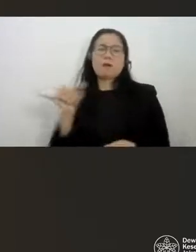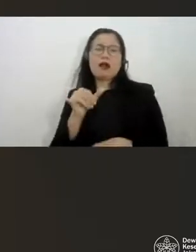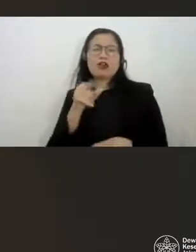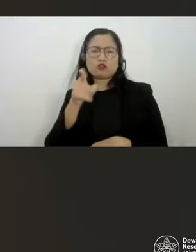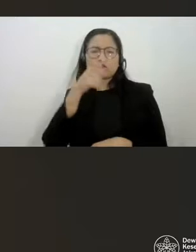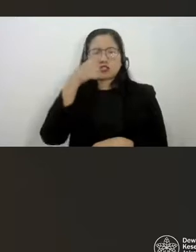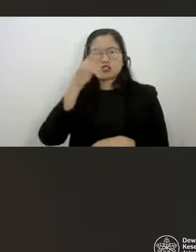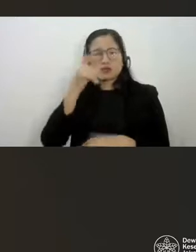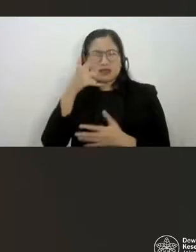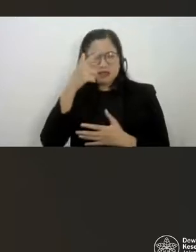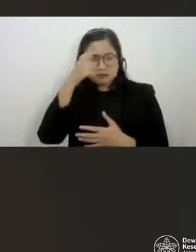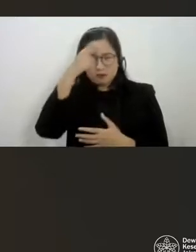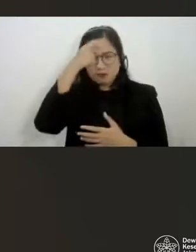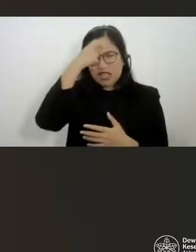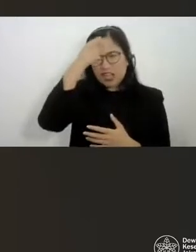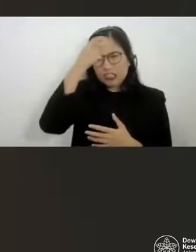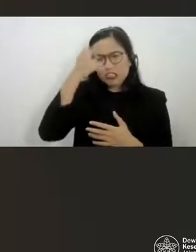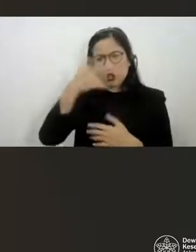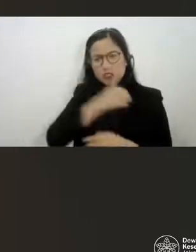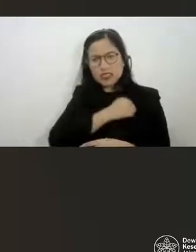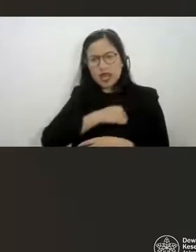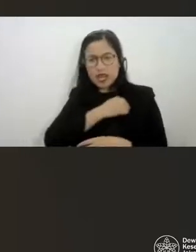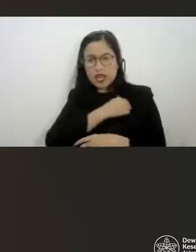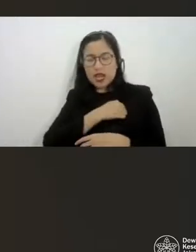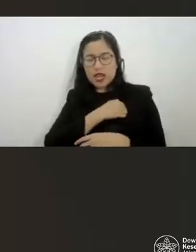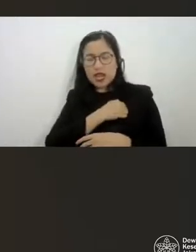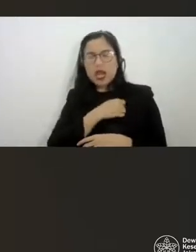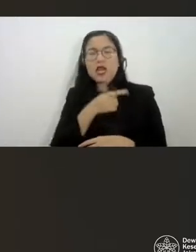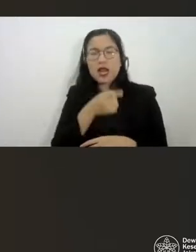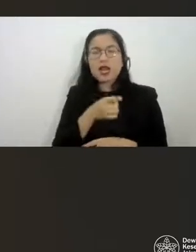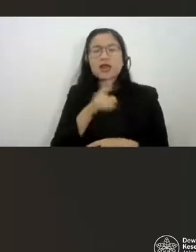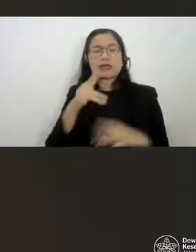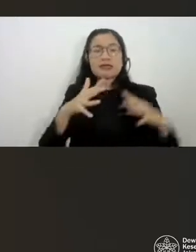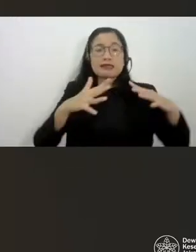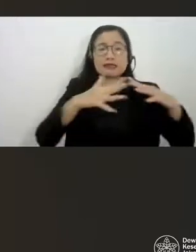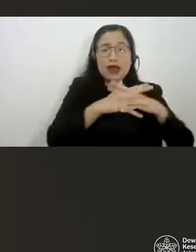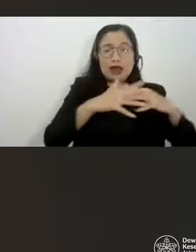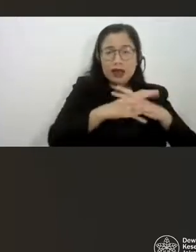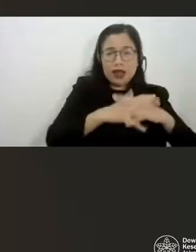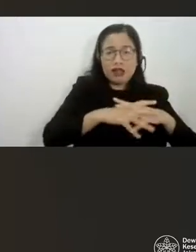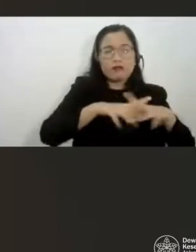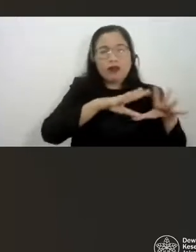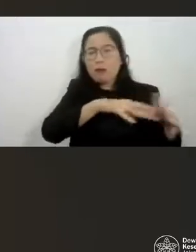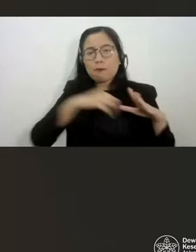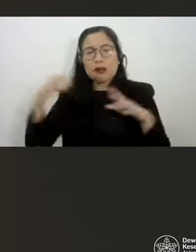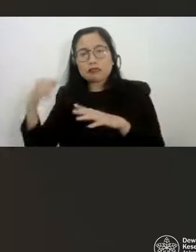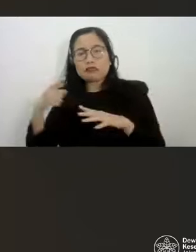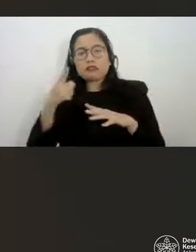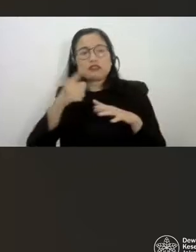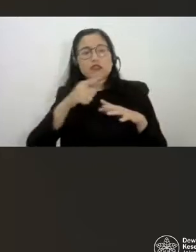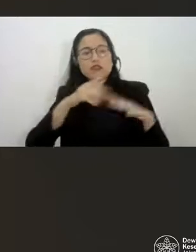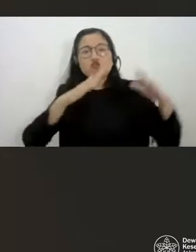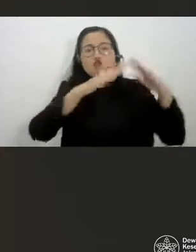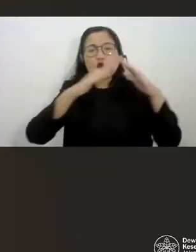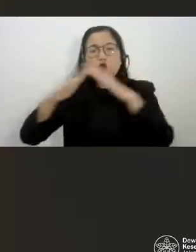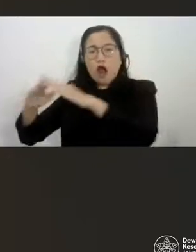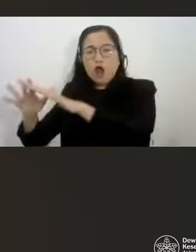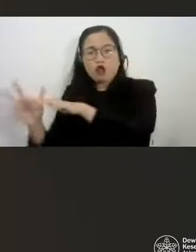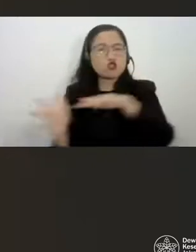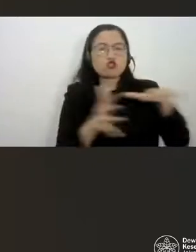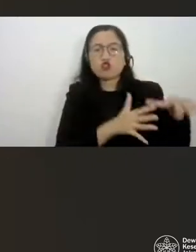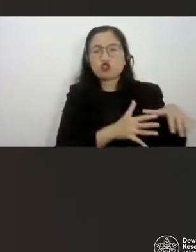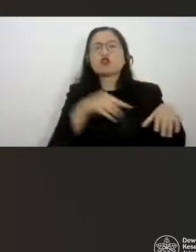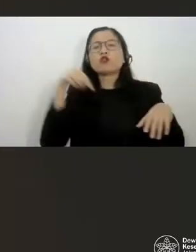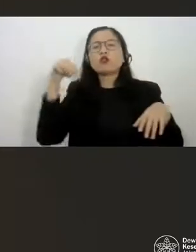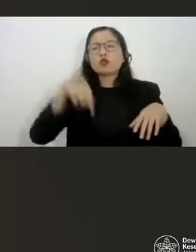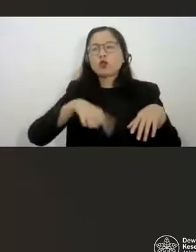sosial dalam masyarakat kita. Betapa masifnya perampasan tanah, penggusuran, dan lainnya sebagai akibat ideologi fundamentalisme